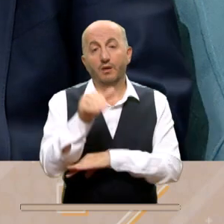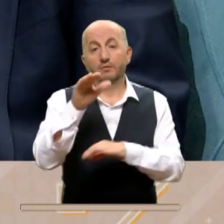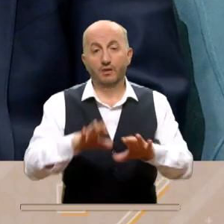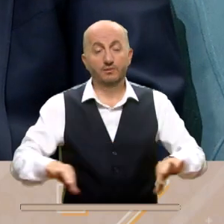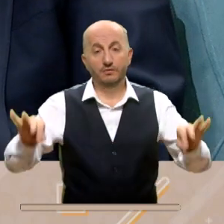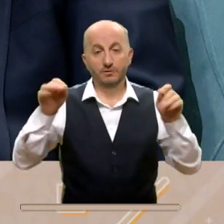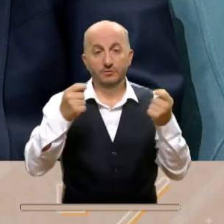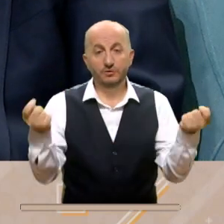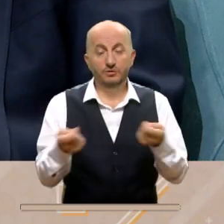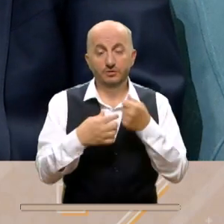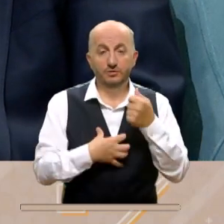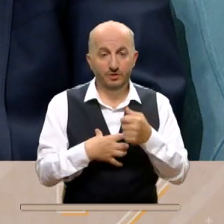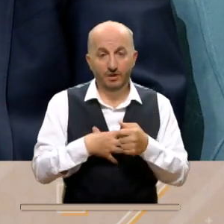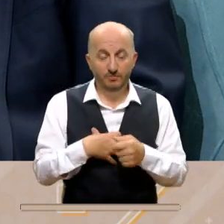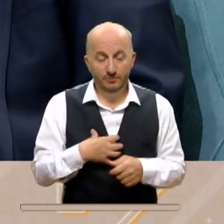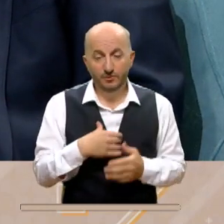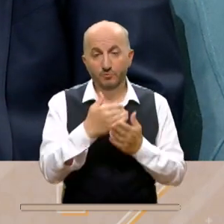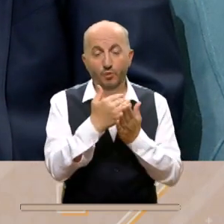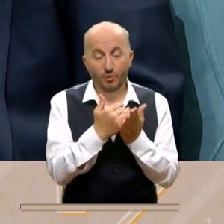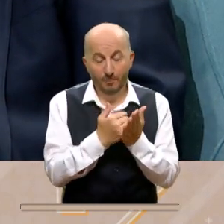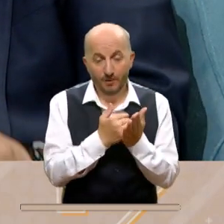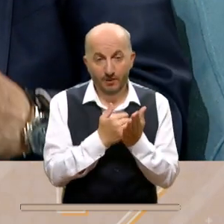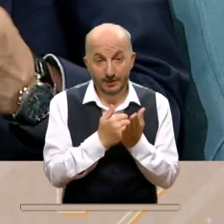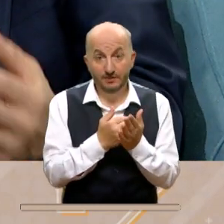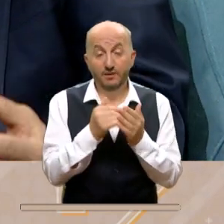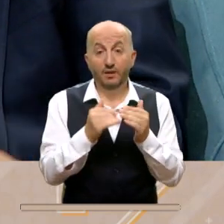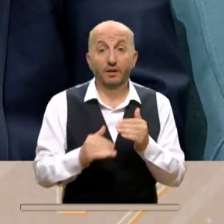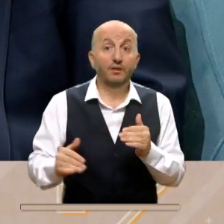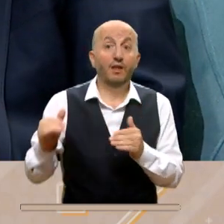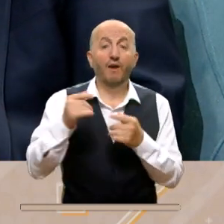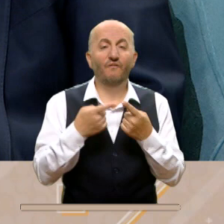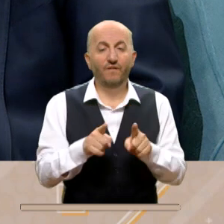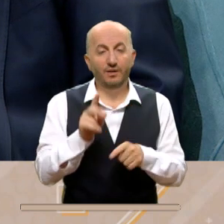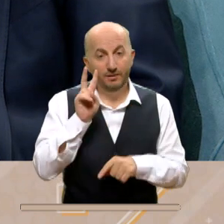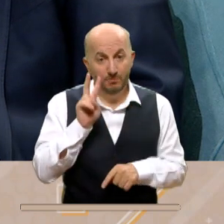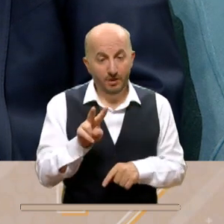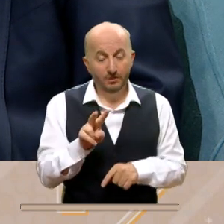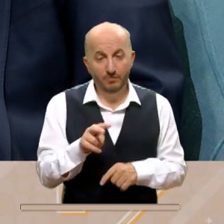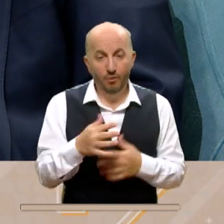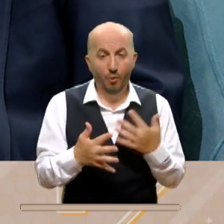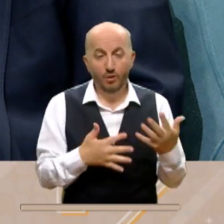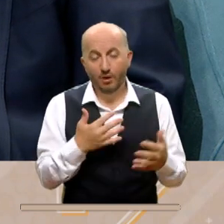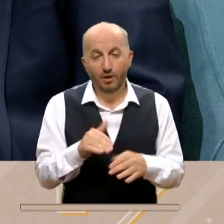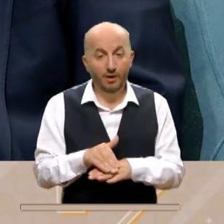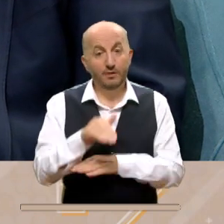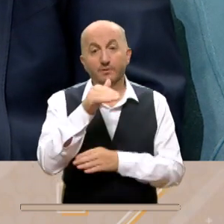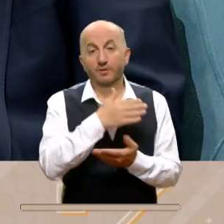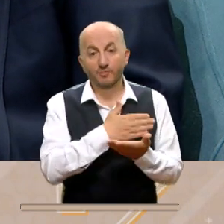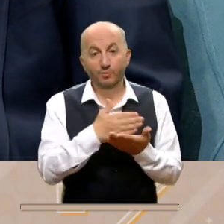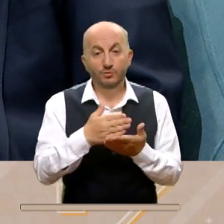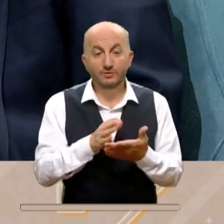yapabilecek programlar çoğunlukla ama daha farklı bakıp olaya hayatları boyunca